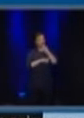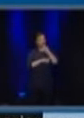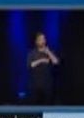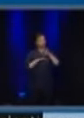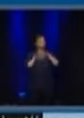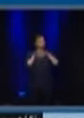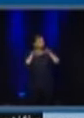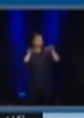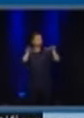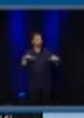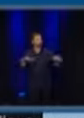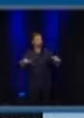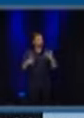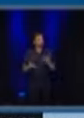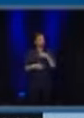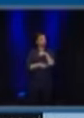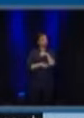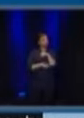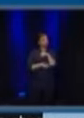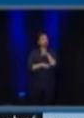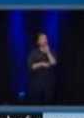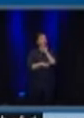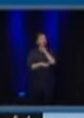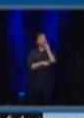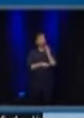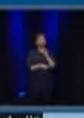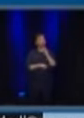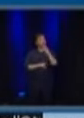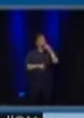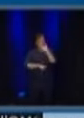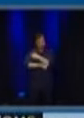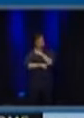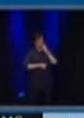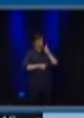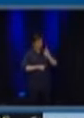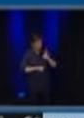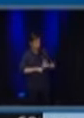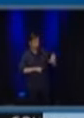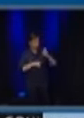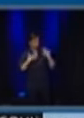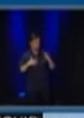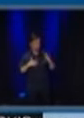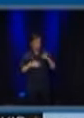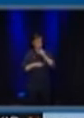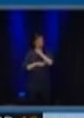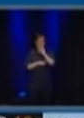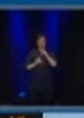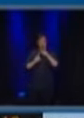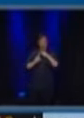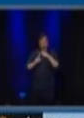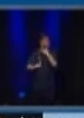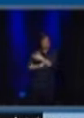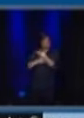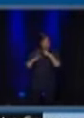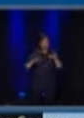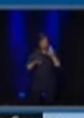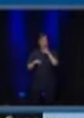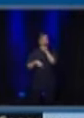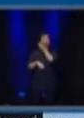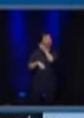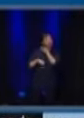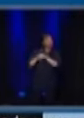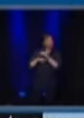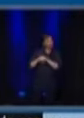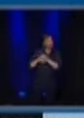je vous disais tantôt, nous, on est à 80 % une dose, 20 % deuxième dose. La